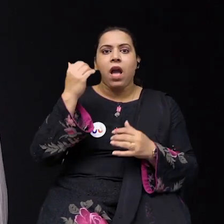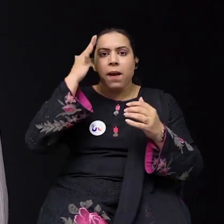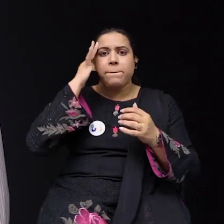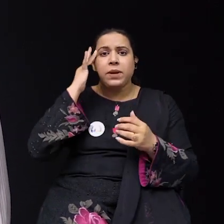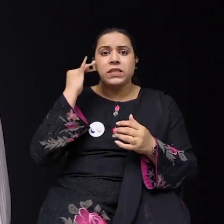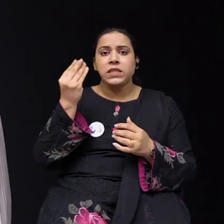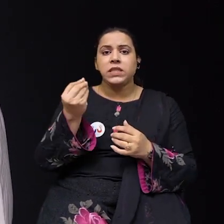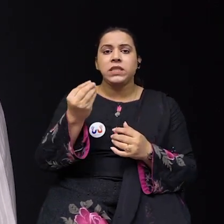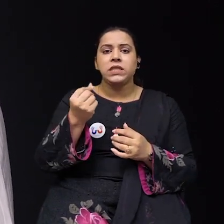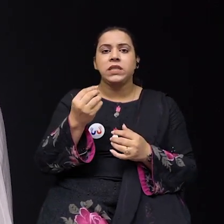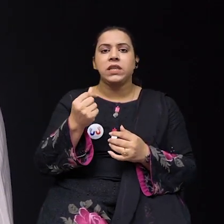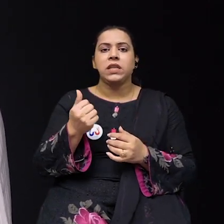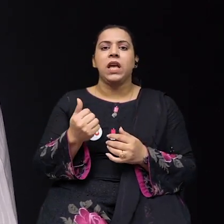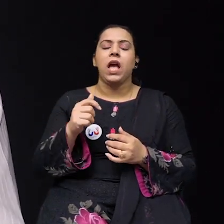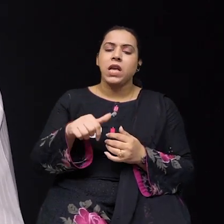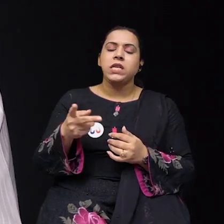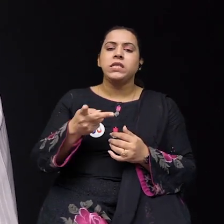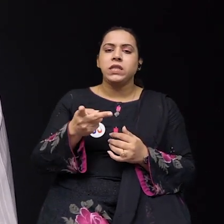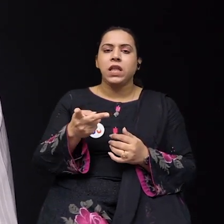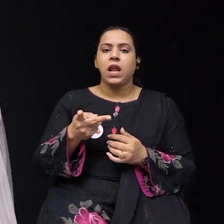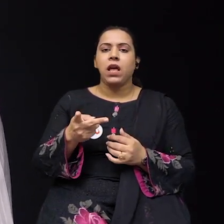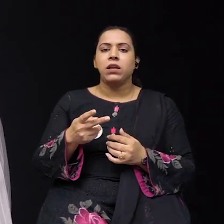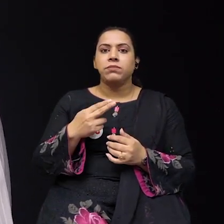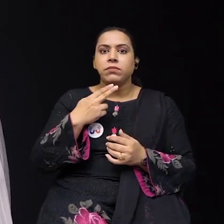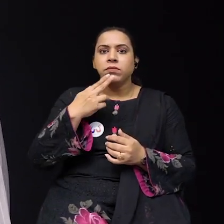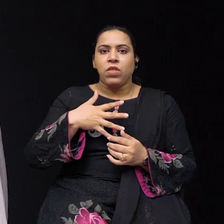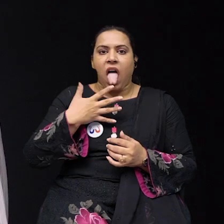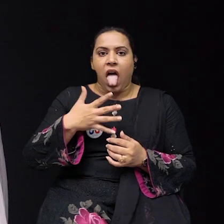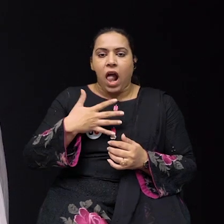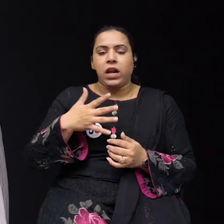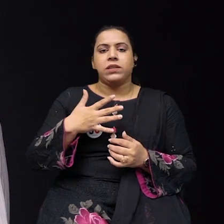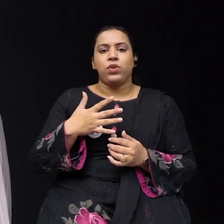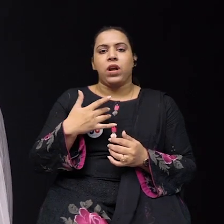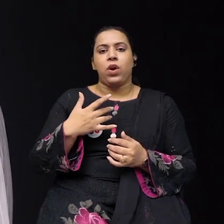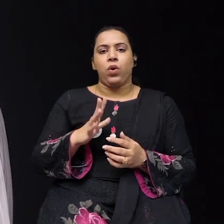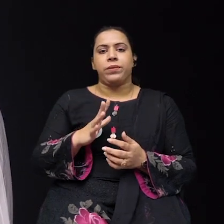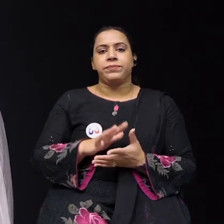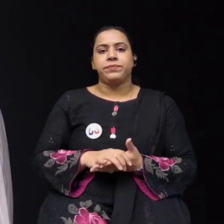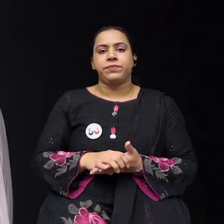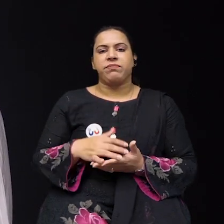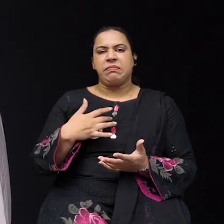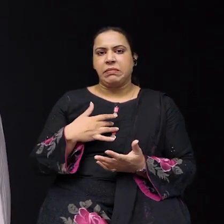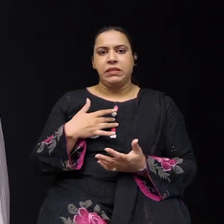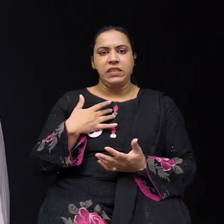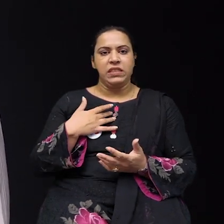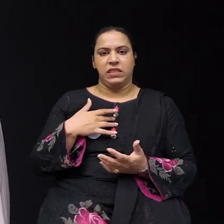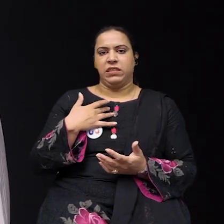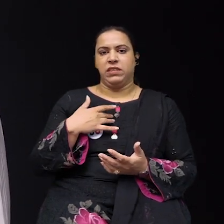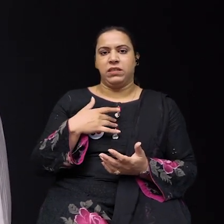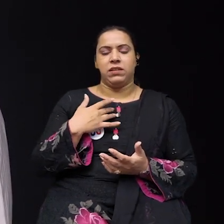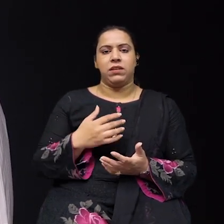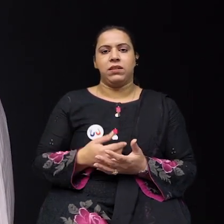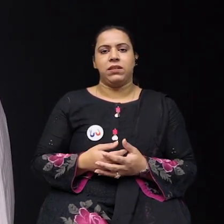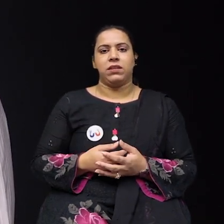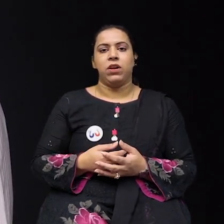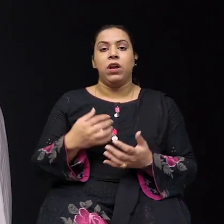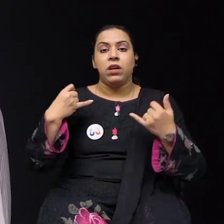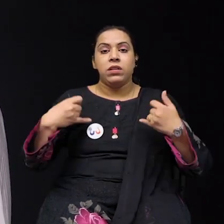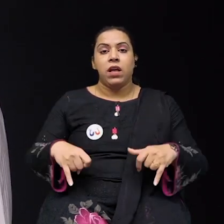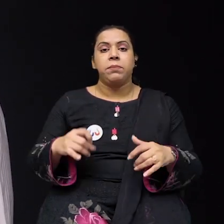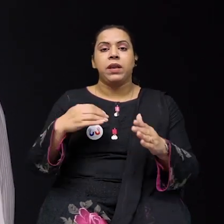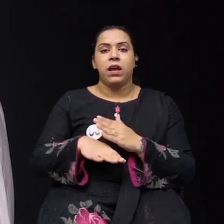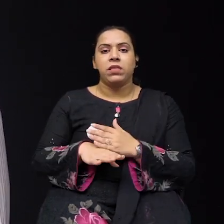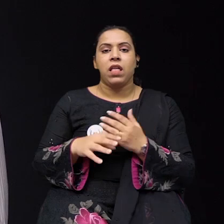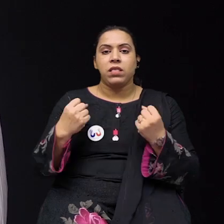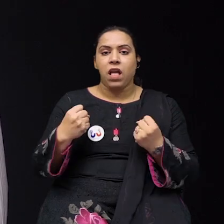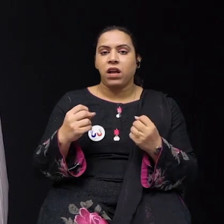پسینے اس قسم کی آئیں. اور اس طرح کی ہو سکتا ہے کسی کو نوزیا ہوتا ہو، متلی آنے کی کیفیت ہونی شروع ہو اور جسم